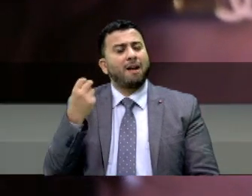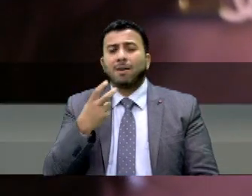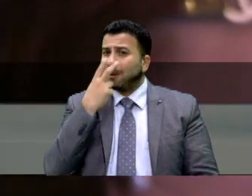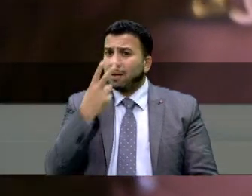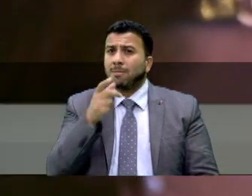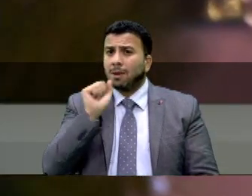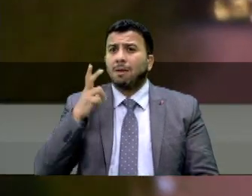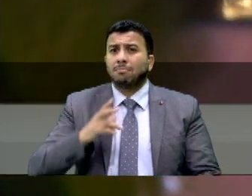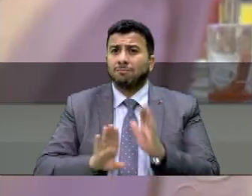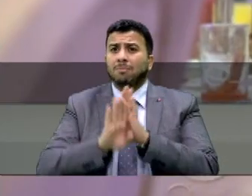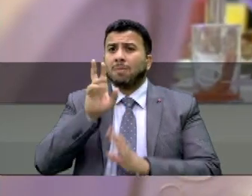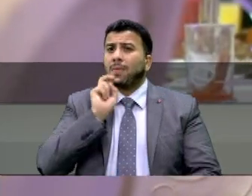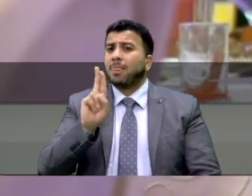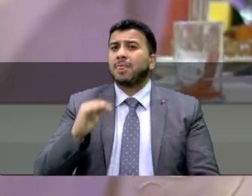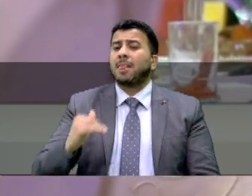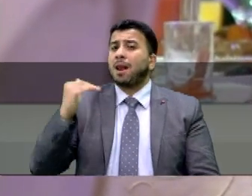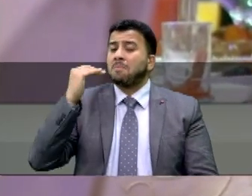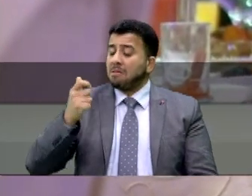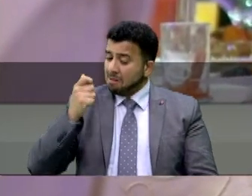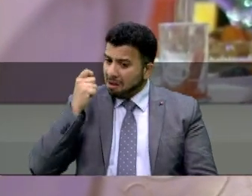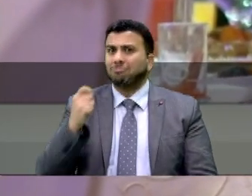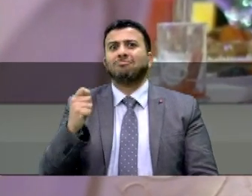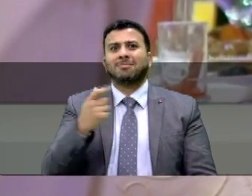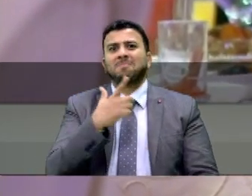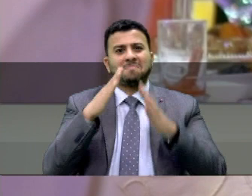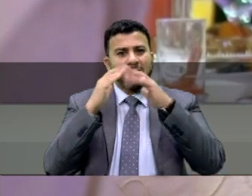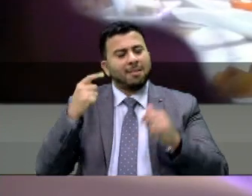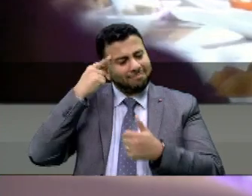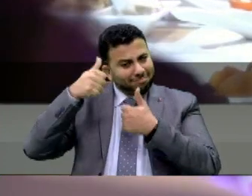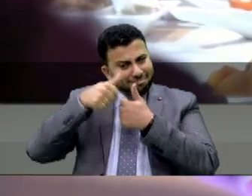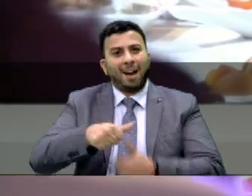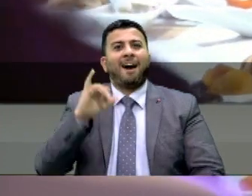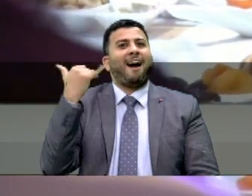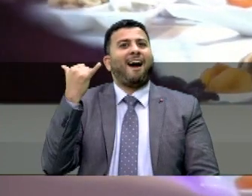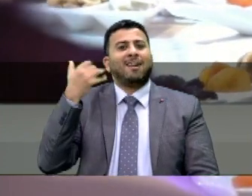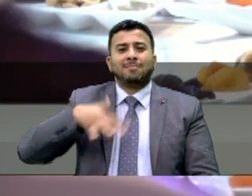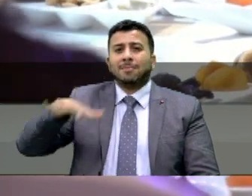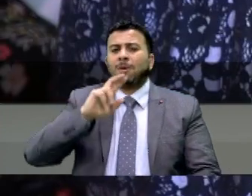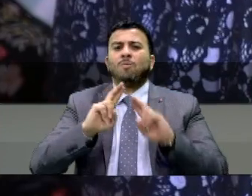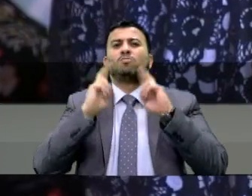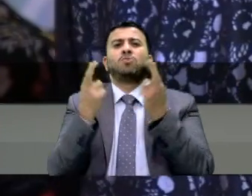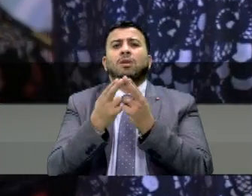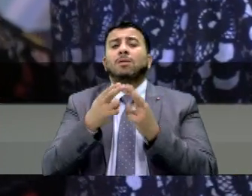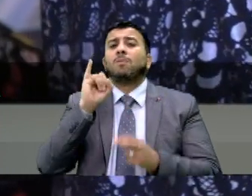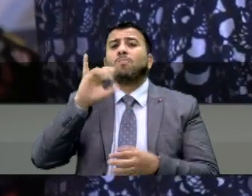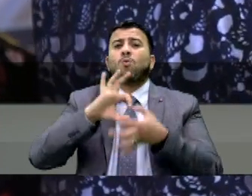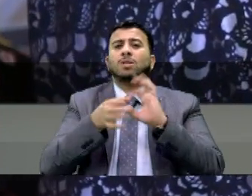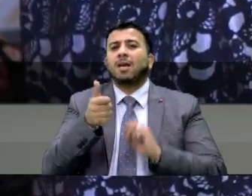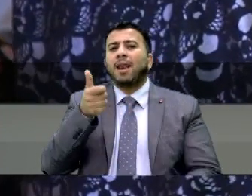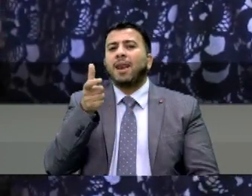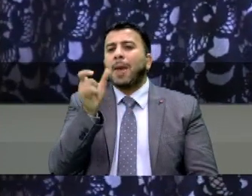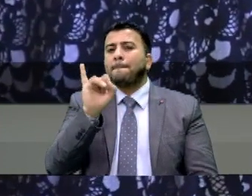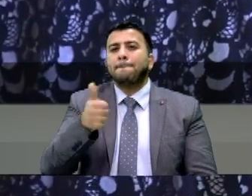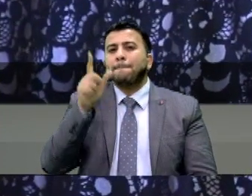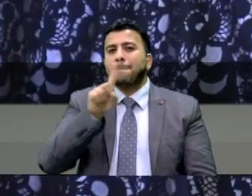وتجربتها الحضارية والتنموية العريقة في الذاكرة العربية. جاء ذلك خلال ملتقى نظمته مؤسسة نما في